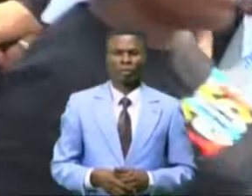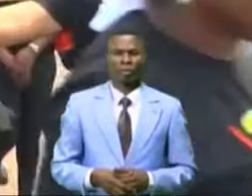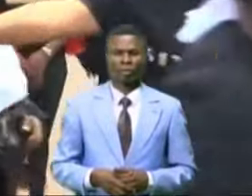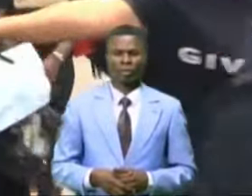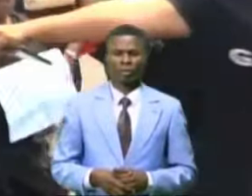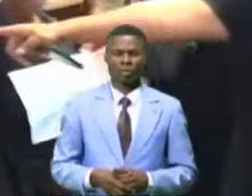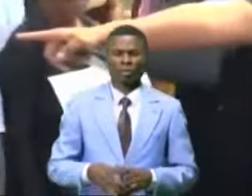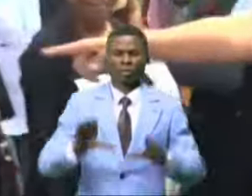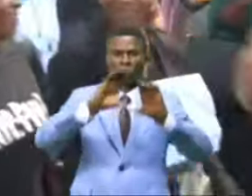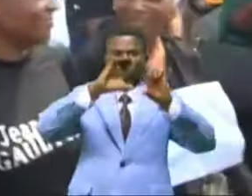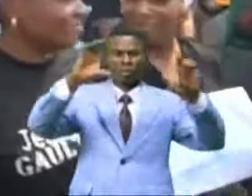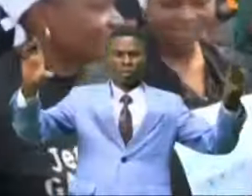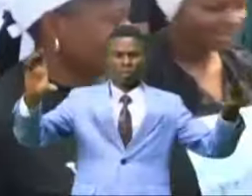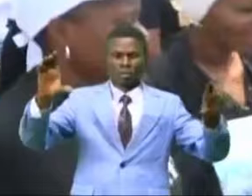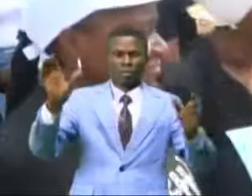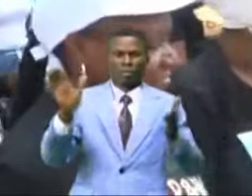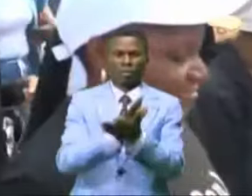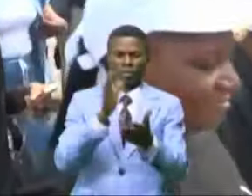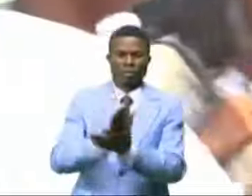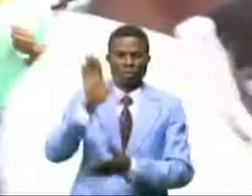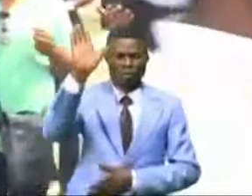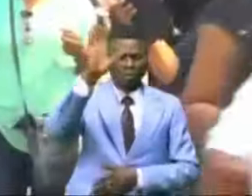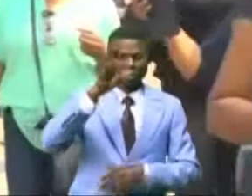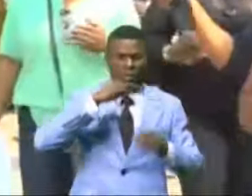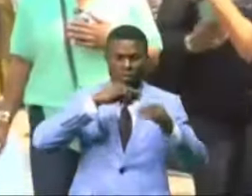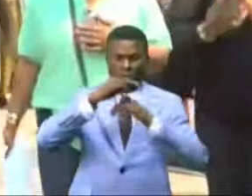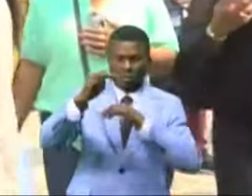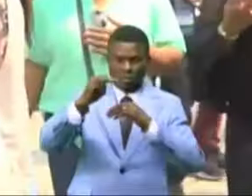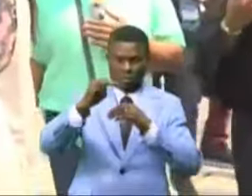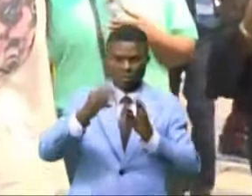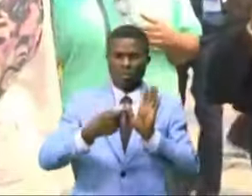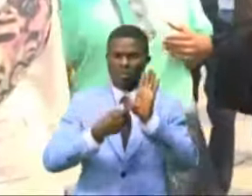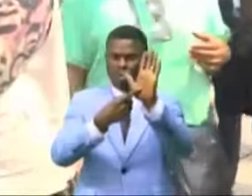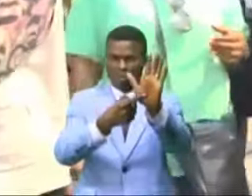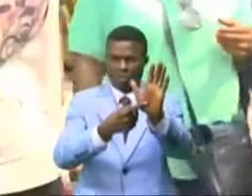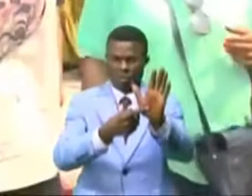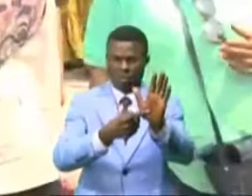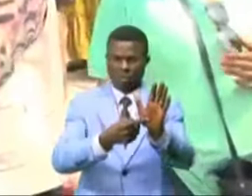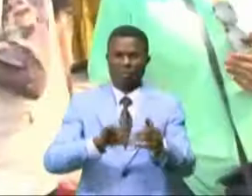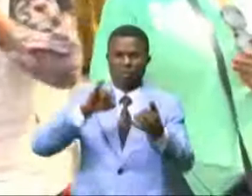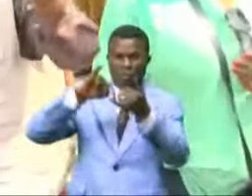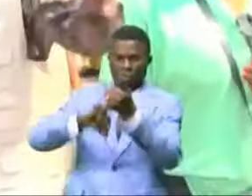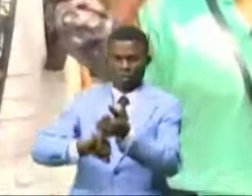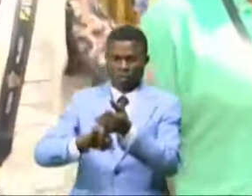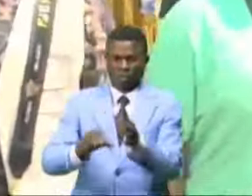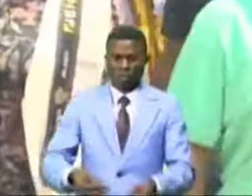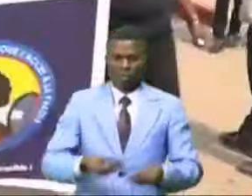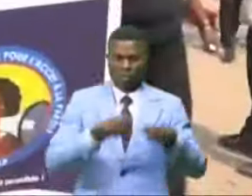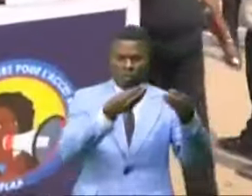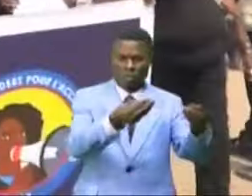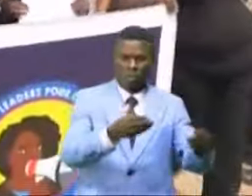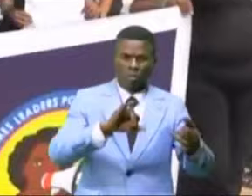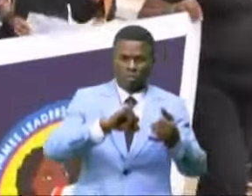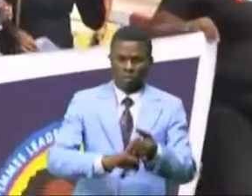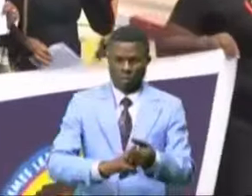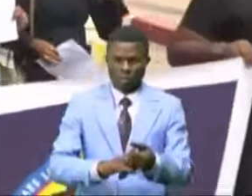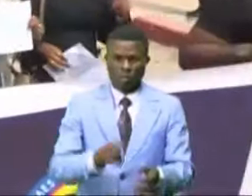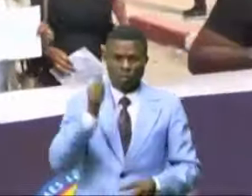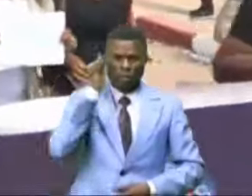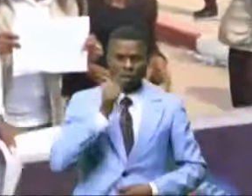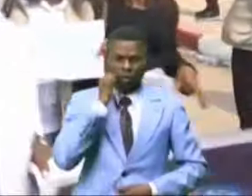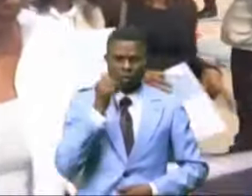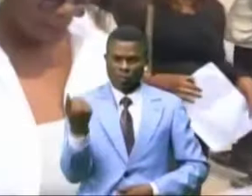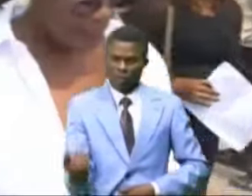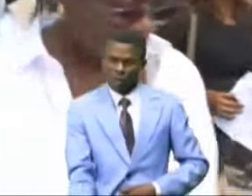Banderoles, affiches en main avec des messages interpellateurs tels que « Épouser ou donner en mariage une mineure,